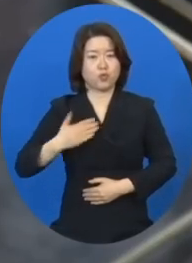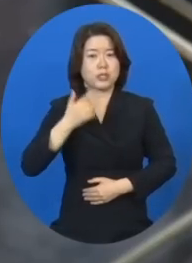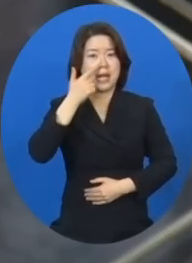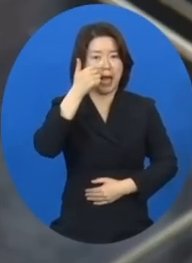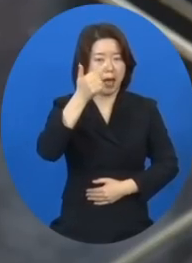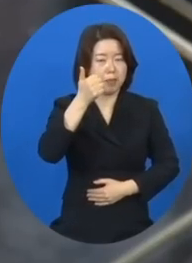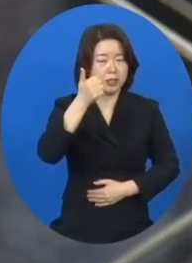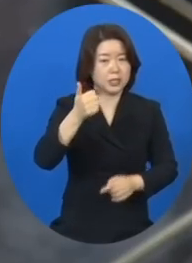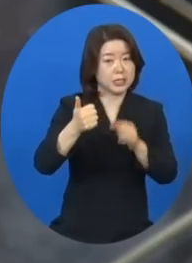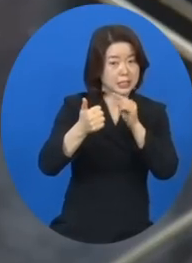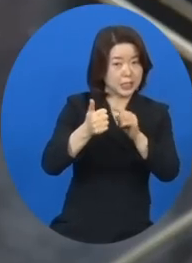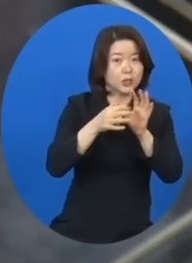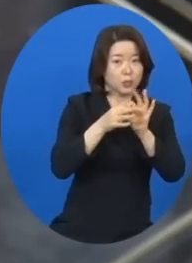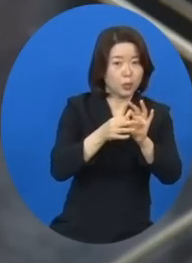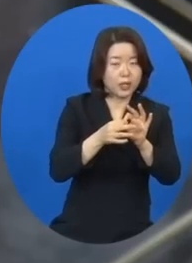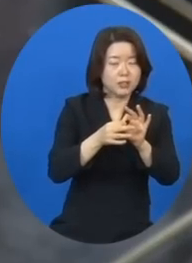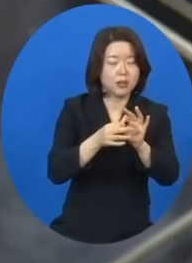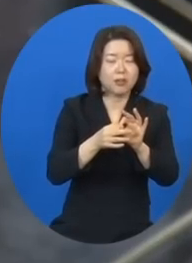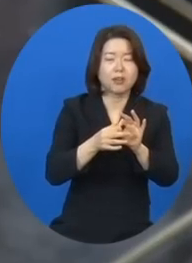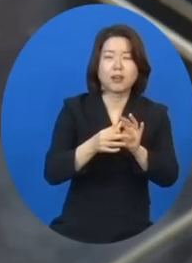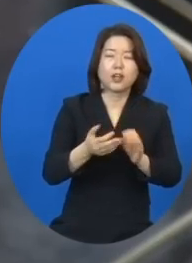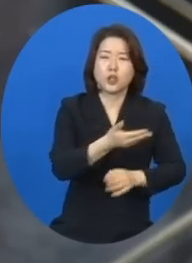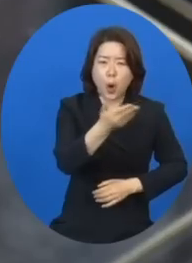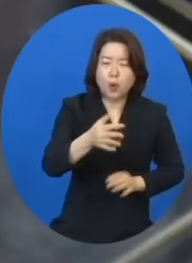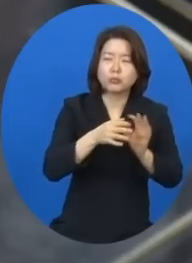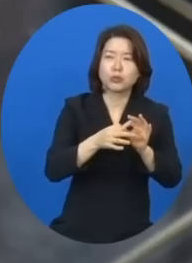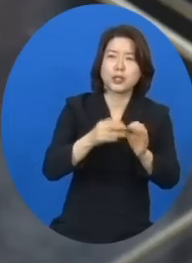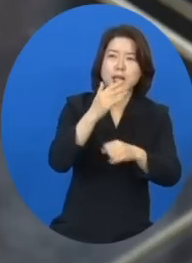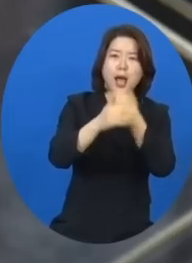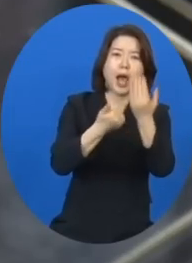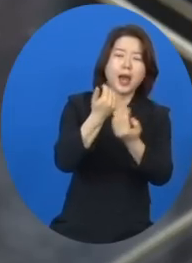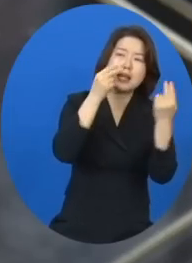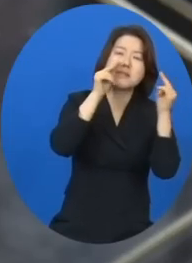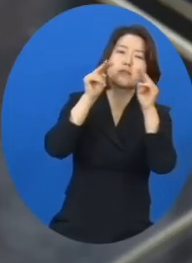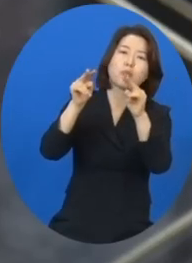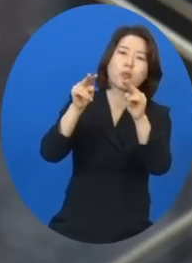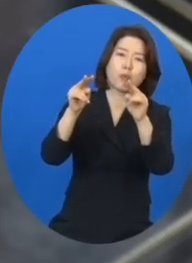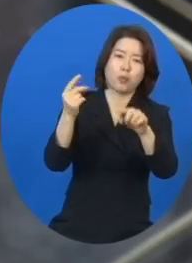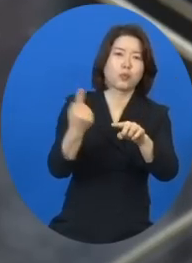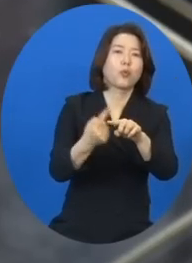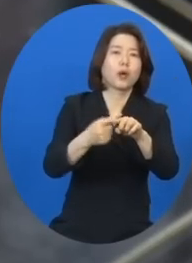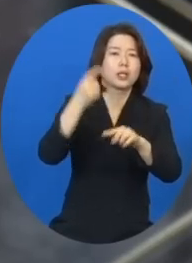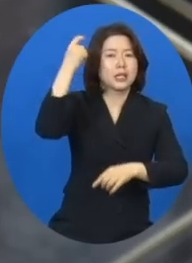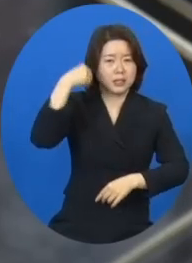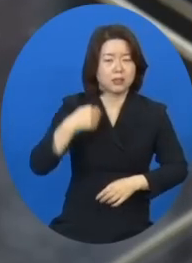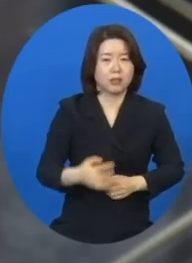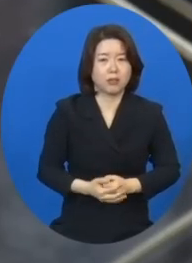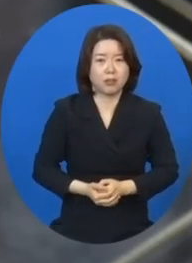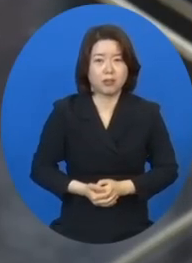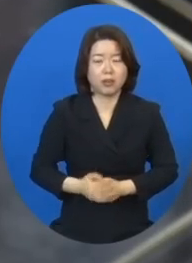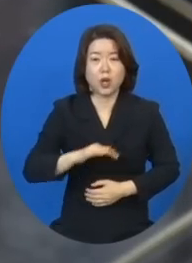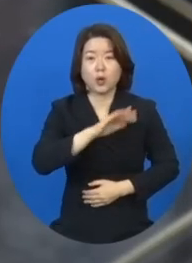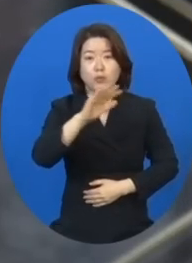아버지라는 렌즈를 통해서 하나님을 바라보고 있음을 잊지 마세요. 우리가 정말로 진짜가 되어야 하는